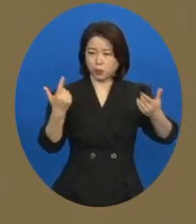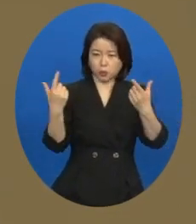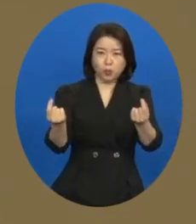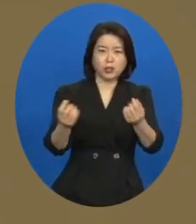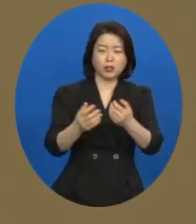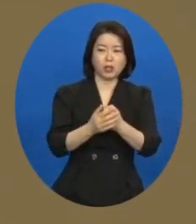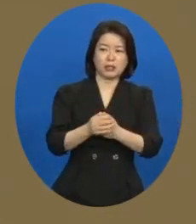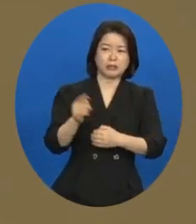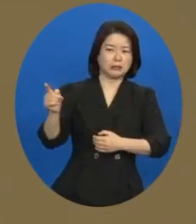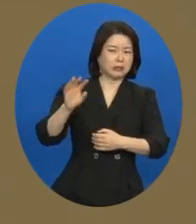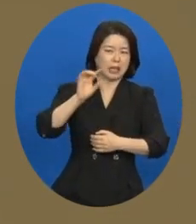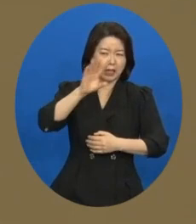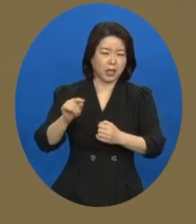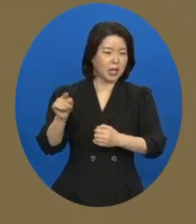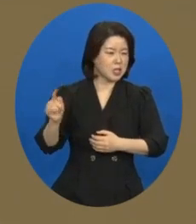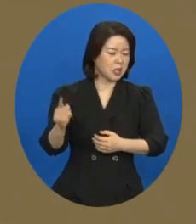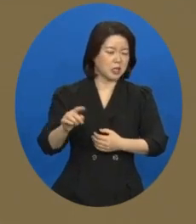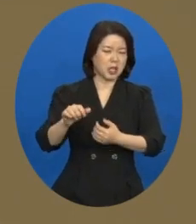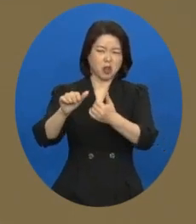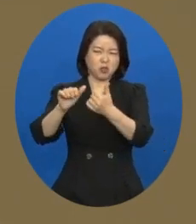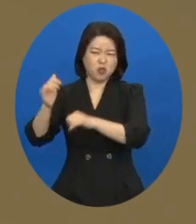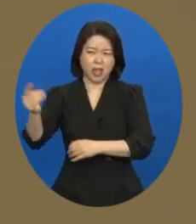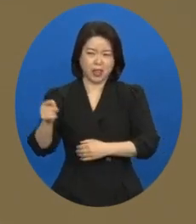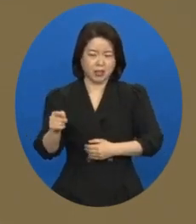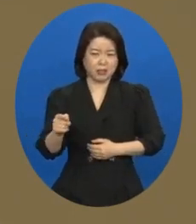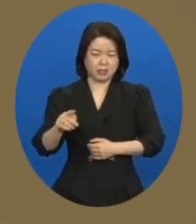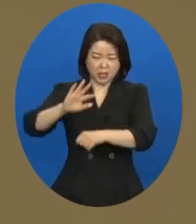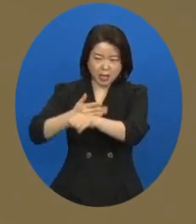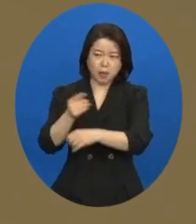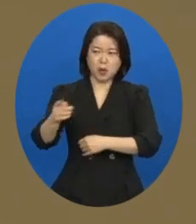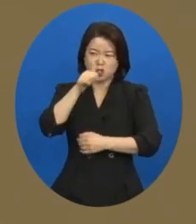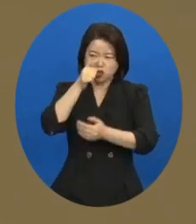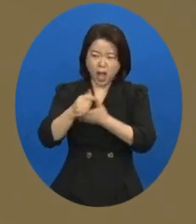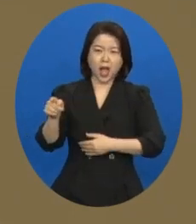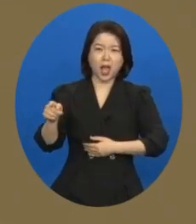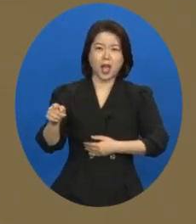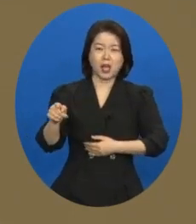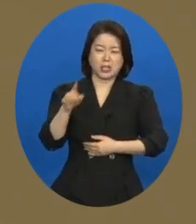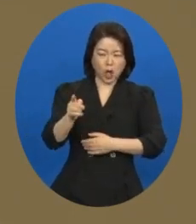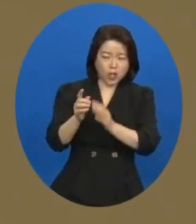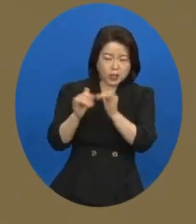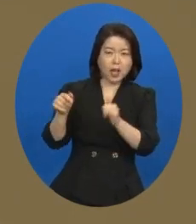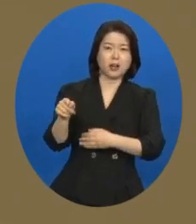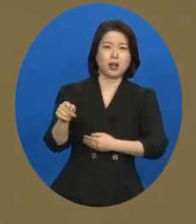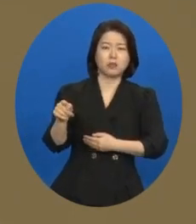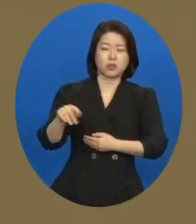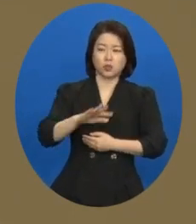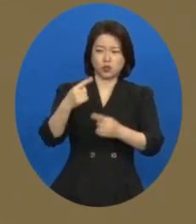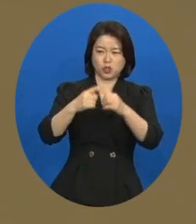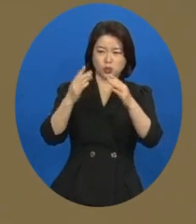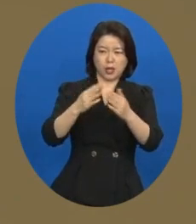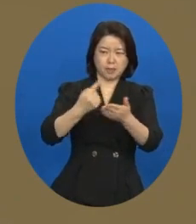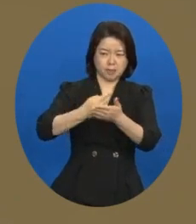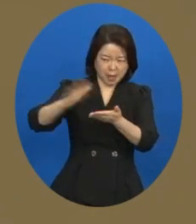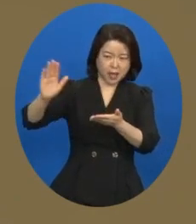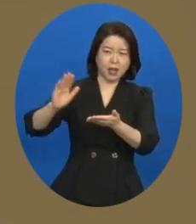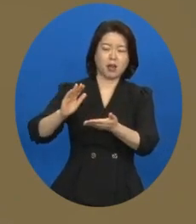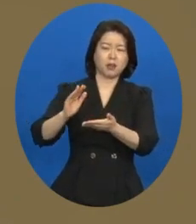사람은 사람이 안 돼. 저 사람은 죽어 마땅해. 저런 사람은 우리 교회에서 떠나가야